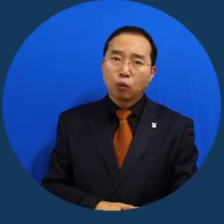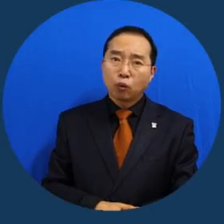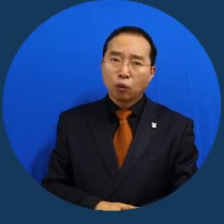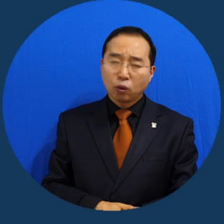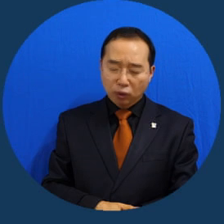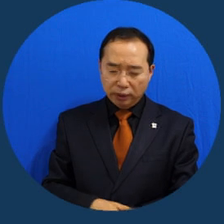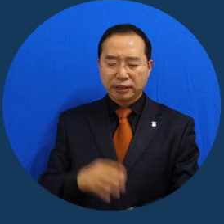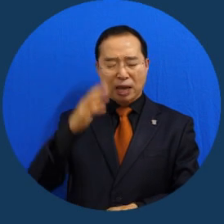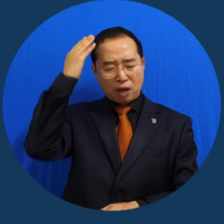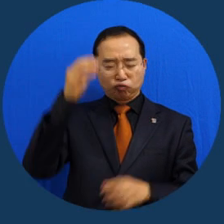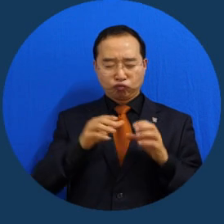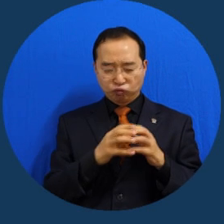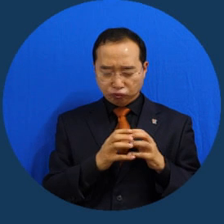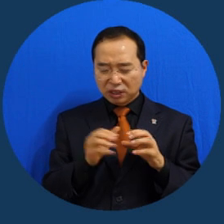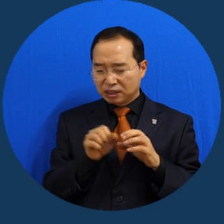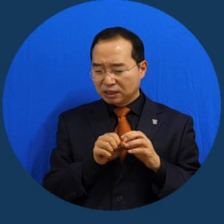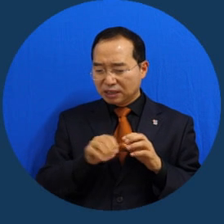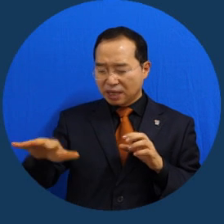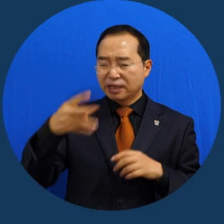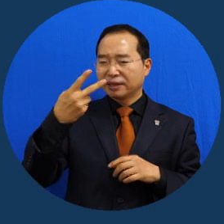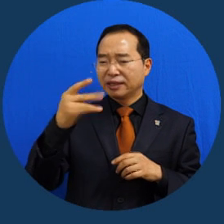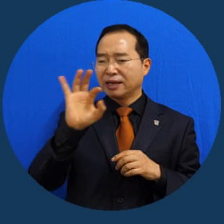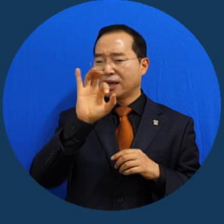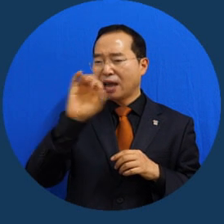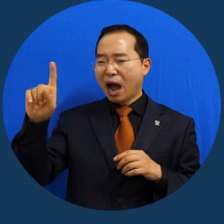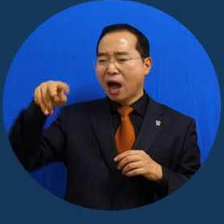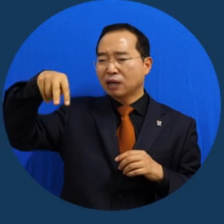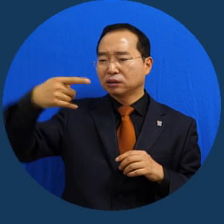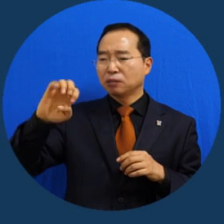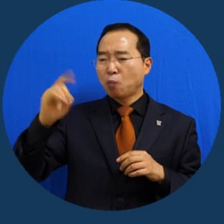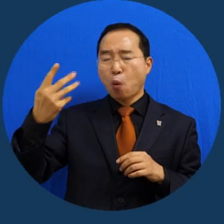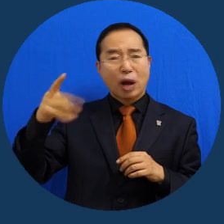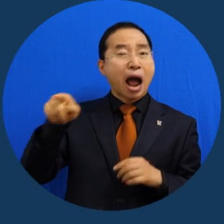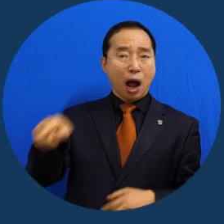더 한국적입니다. 왠지 아세요? 여러분은